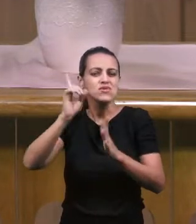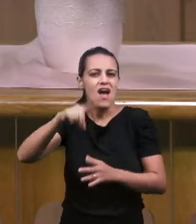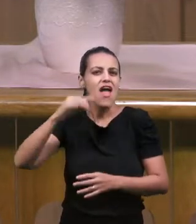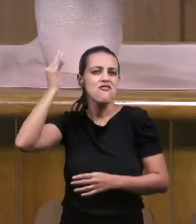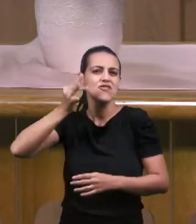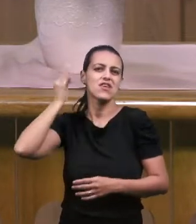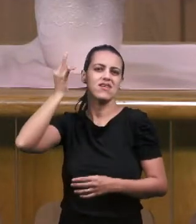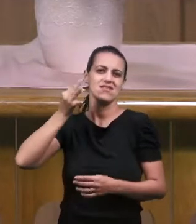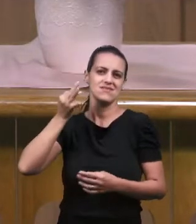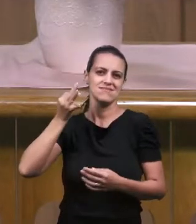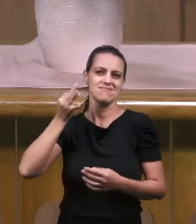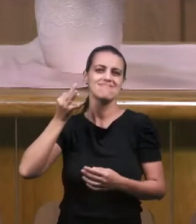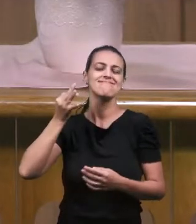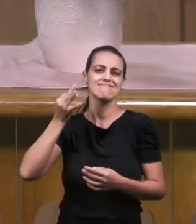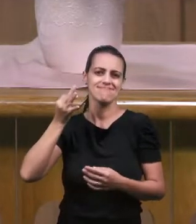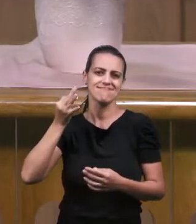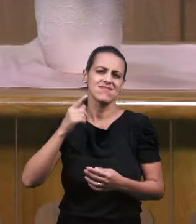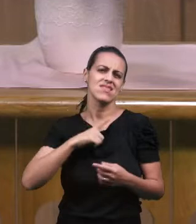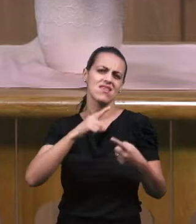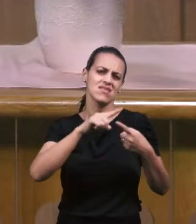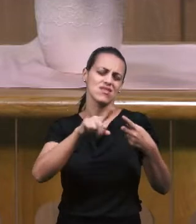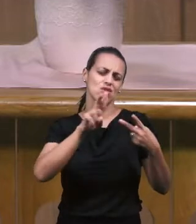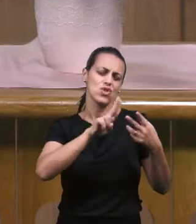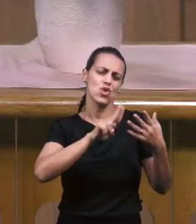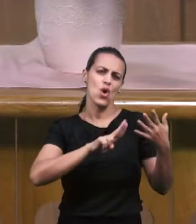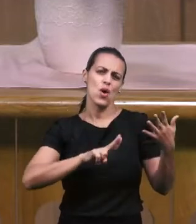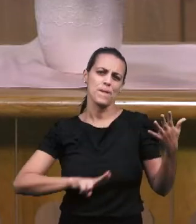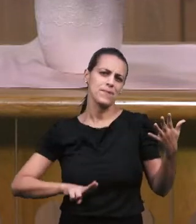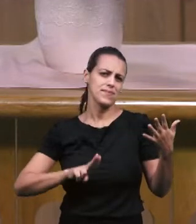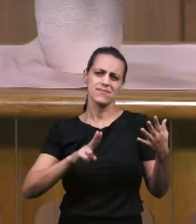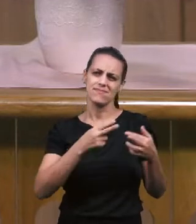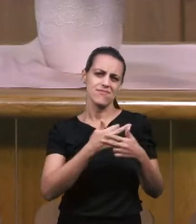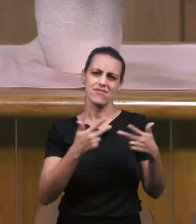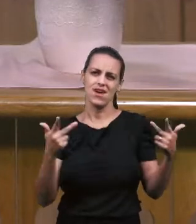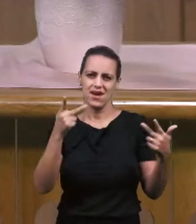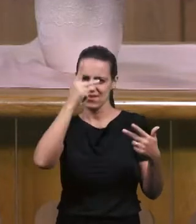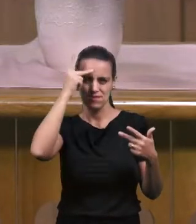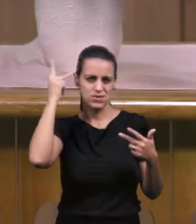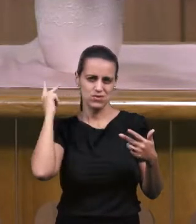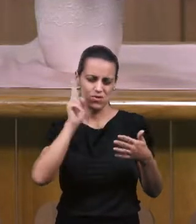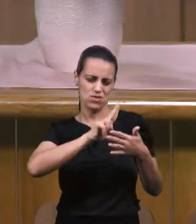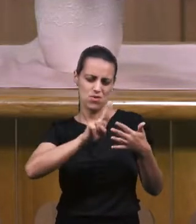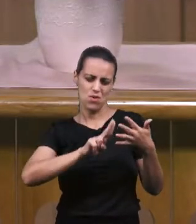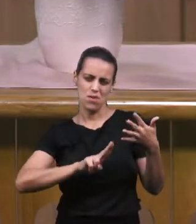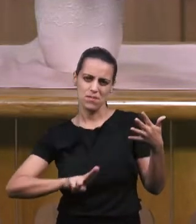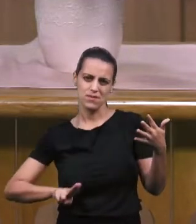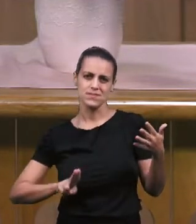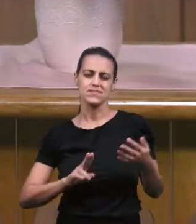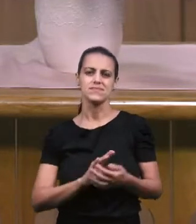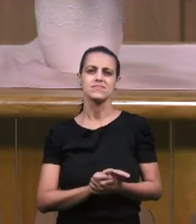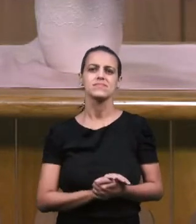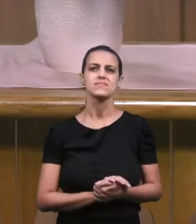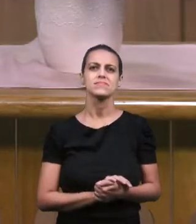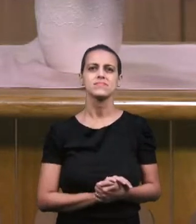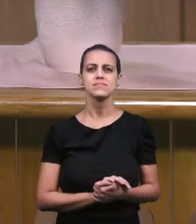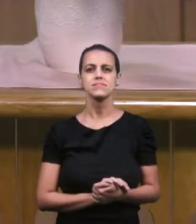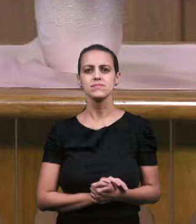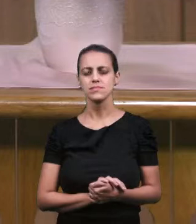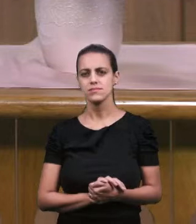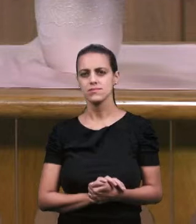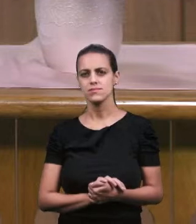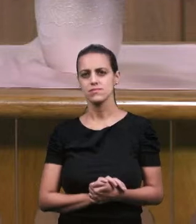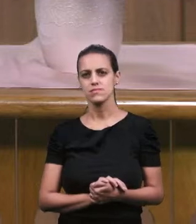dans les enseignements de Jésus dans un sens philosophique. Donc beaucoup de philosophes, Justin